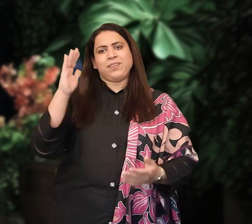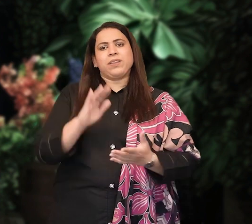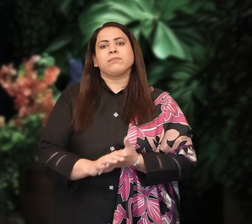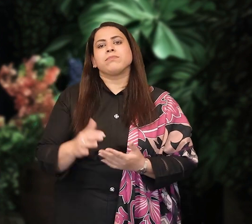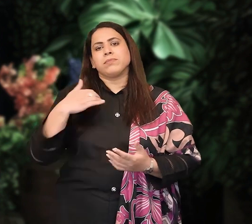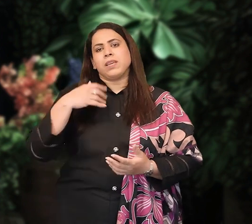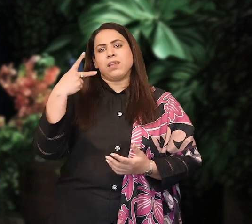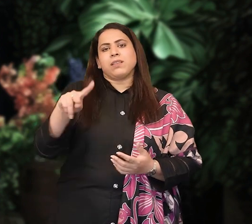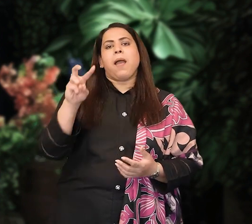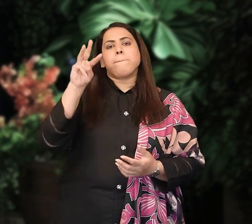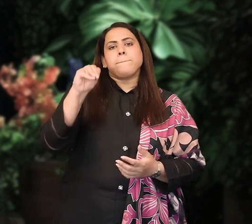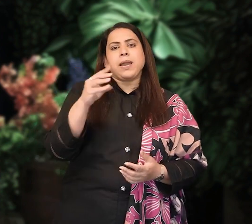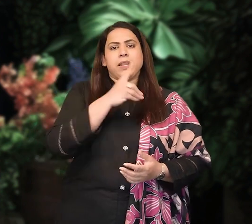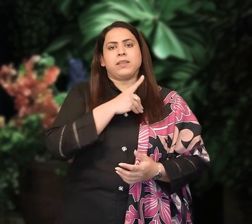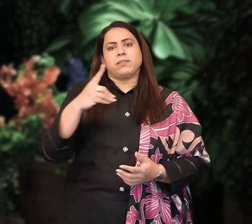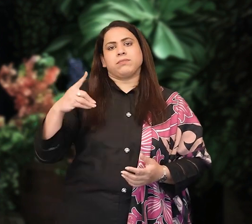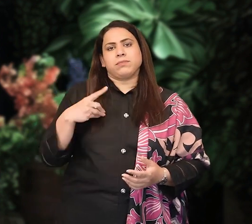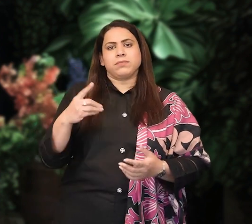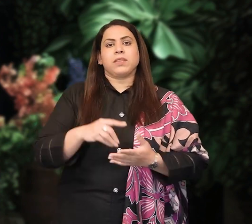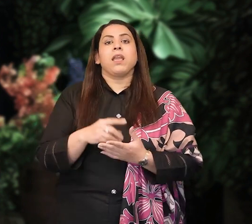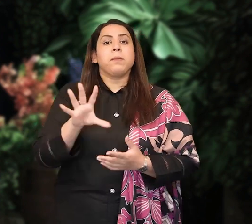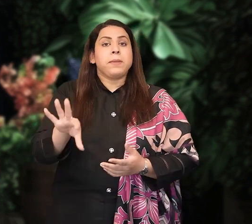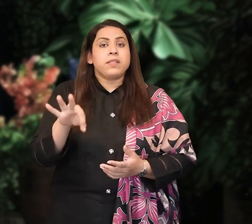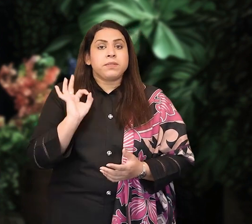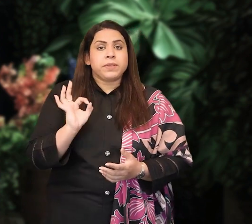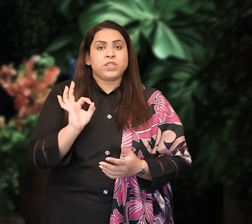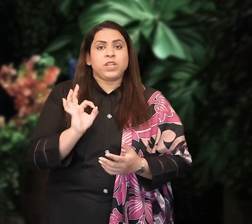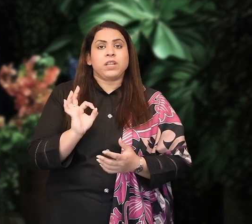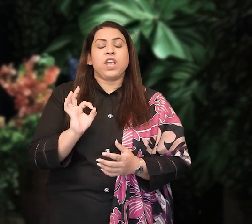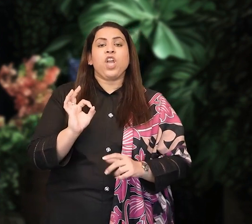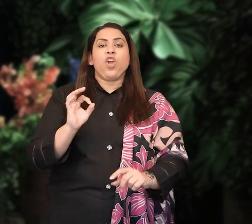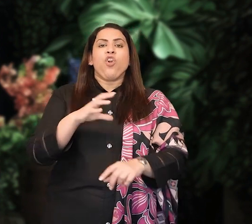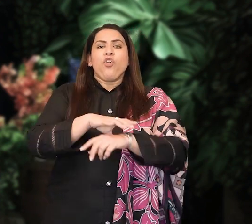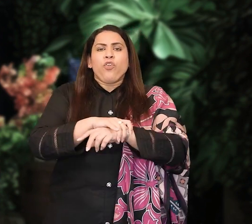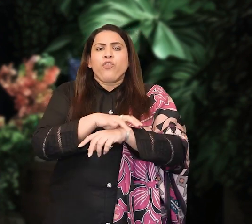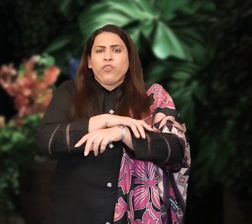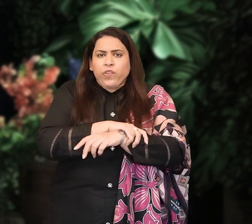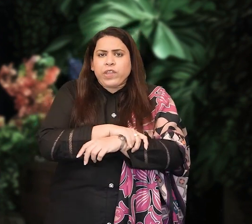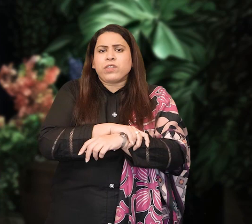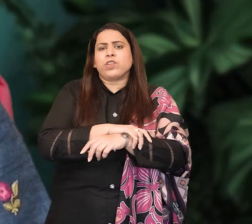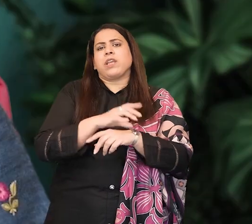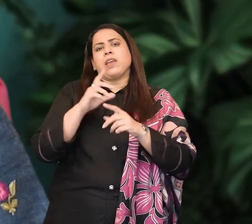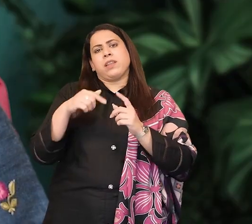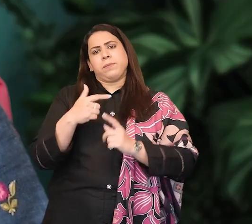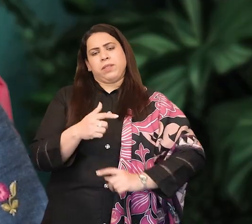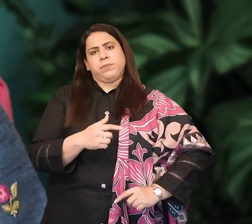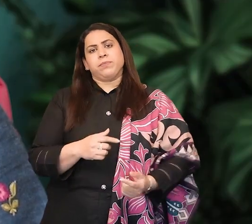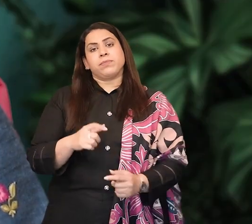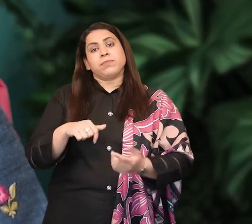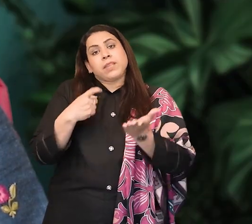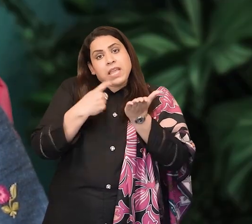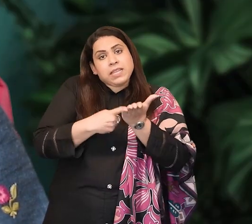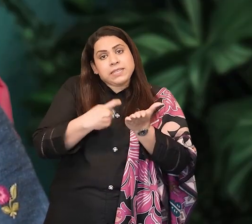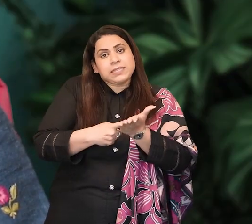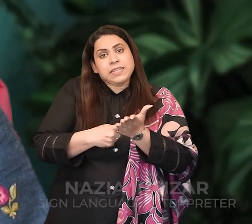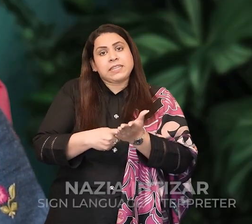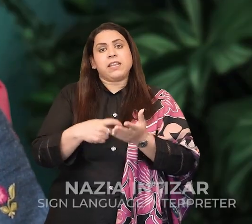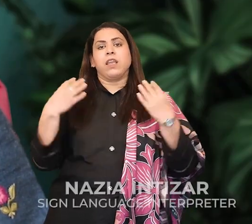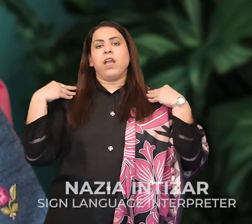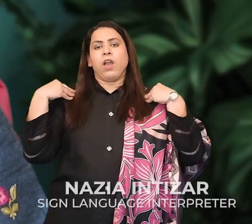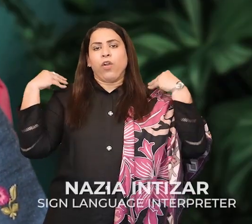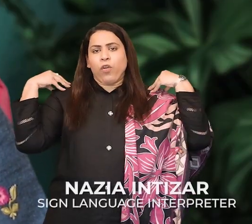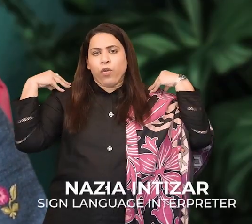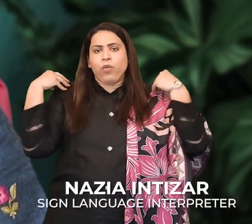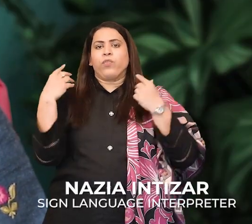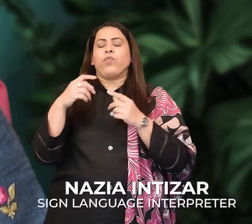अस्सलाम वालेकुम, मेरा नाम है डॉक्टर मरीम शरीफ और मैंने स्पेशलाइजेशन की हुई है फ़िज़ियोथेरेपी एंड रिहैबिलिटेशन में। इसके अलावा मैं रजिस्टर्ड फ़िज़ियोथेरेपिस्ट हूँ